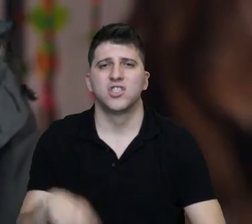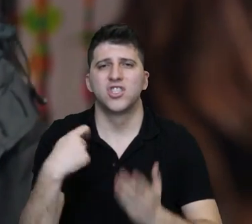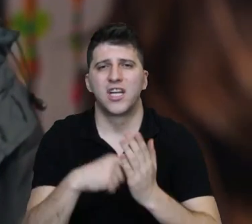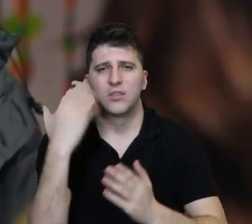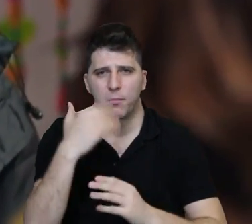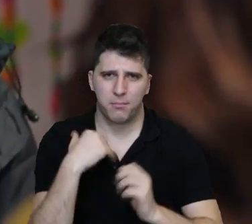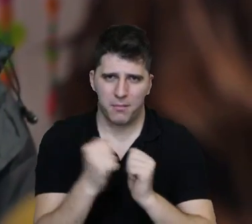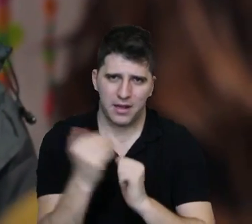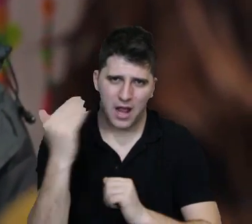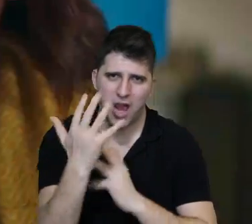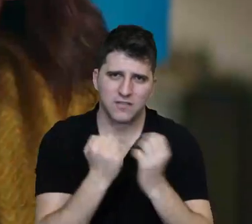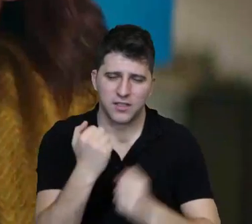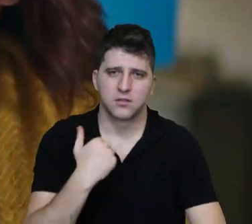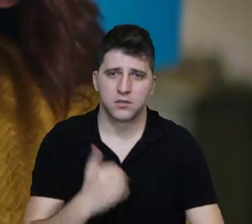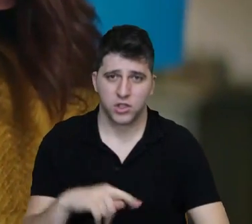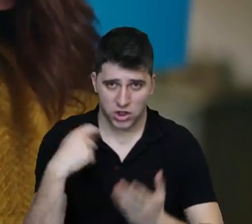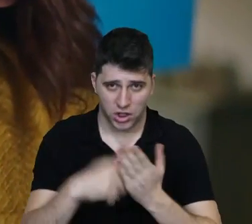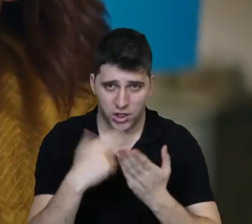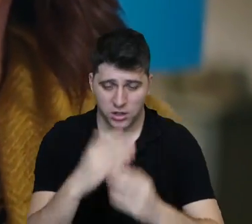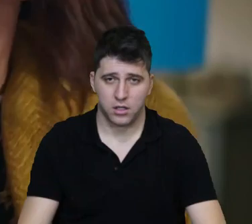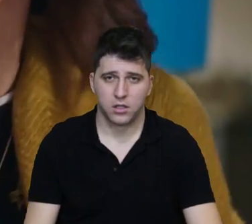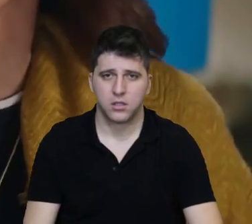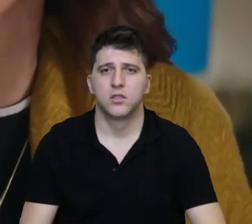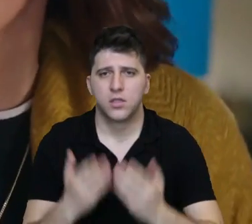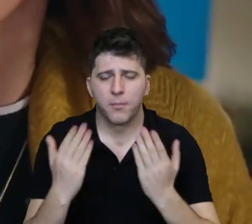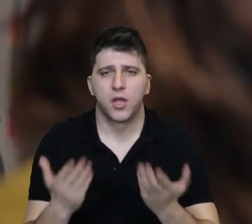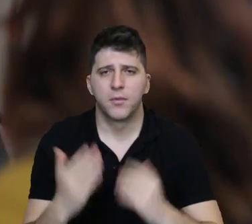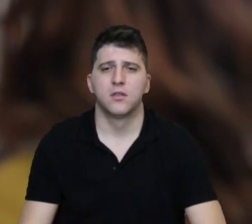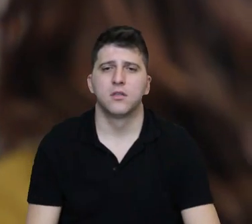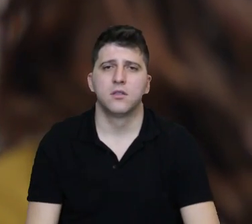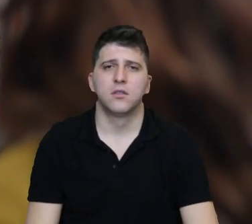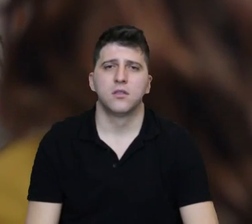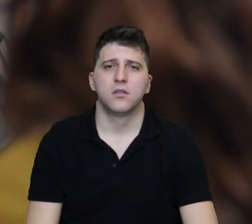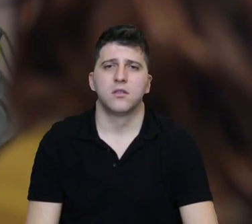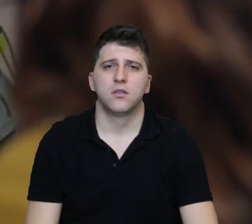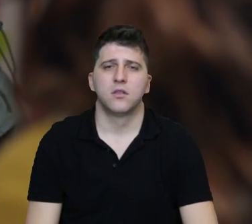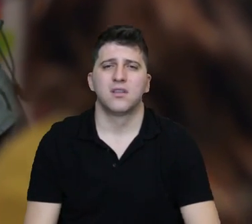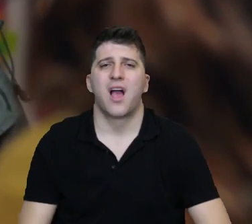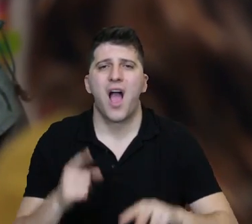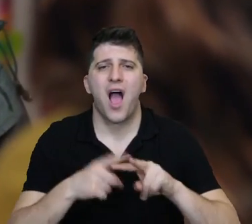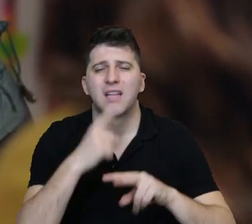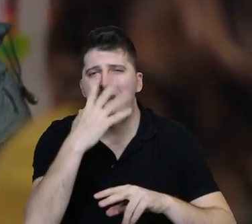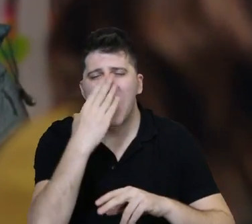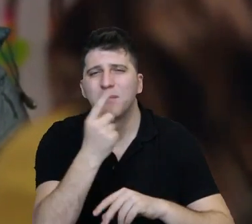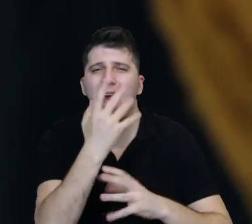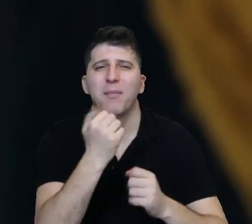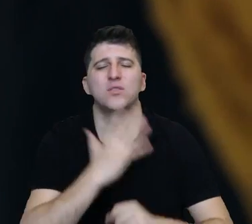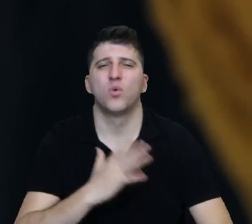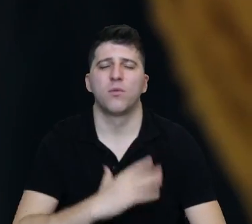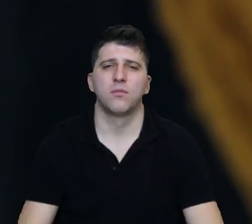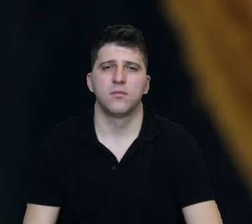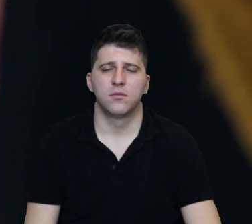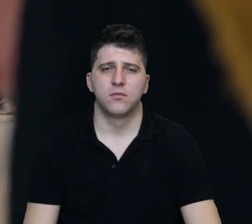gidiyordum da benimle gelir miydin alışverişe? Çarşıya? Tabii tabii. Arda'ya hediye bir şey almak istiyorum.